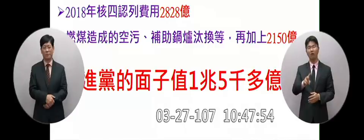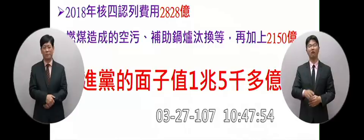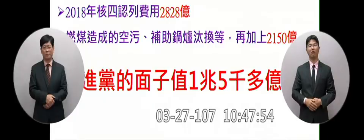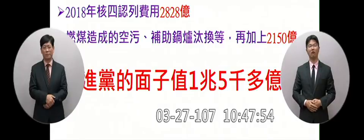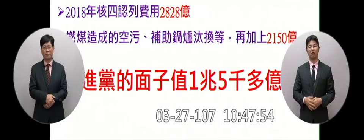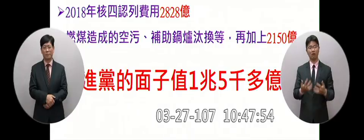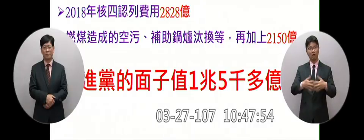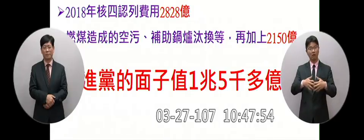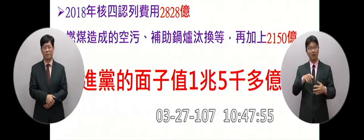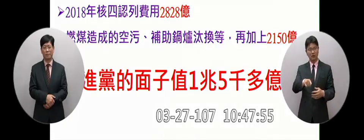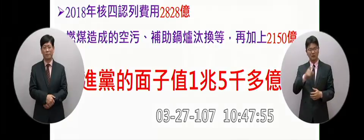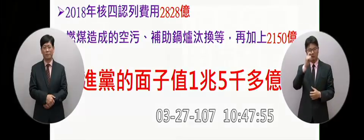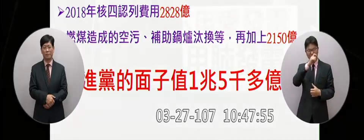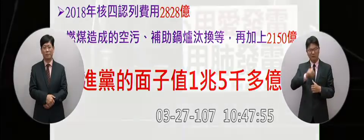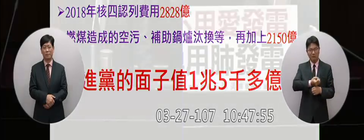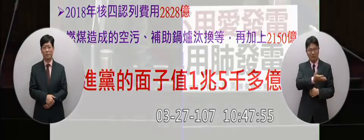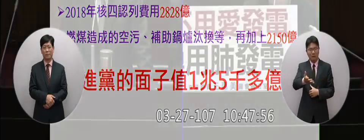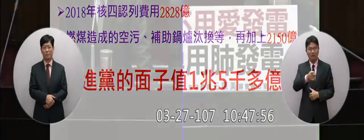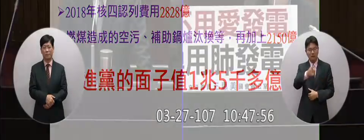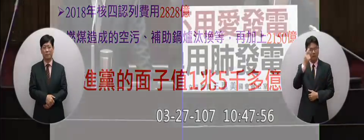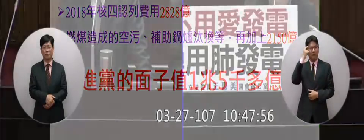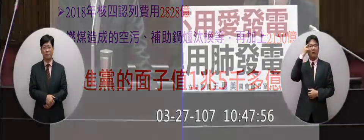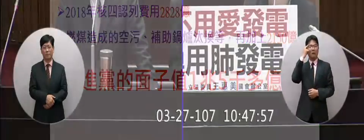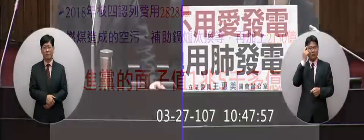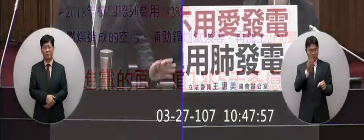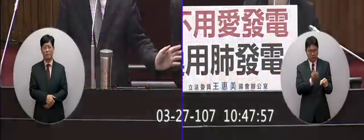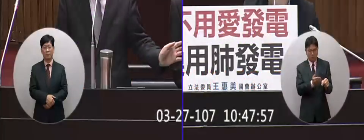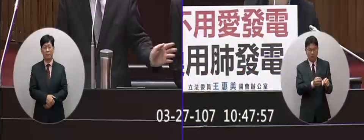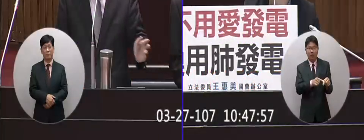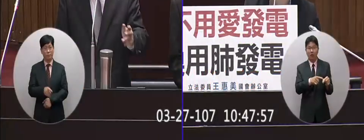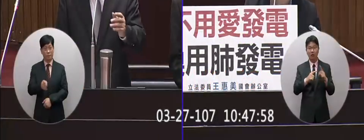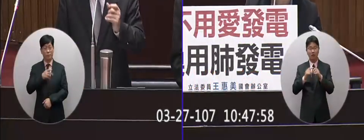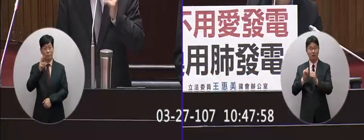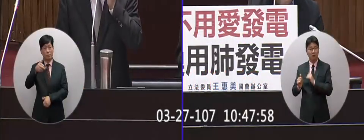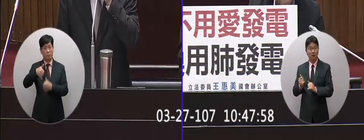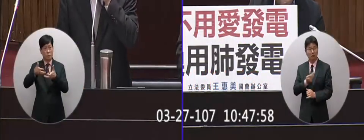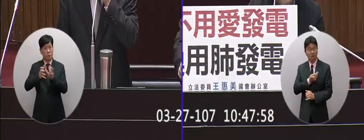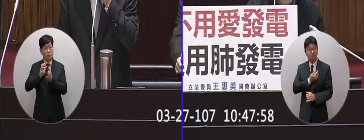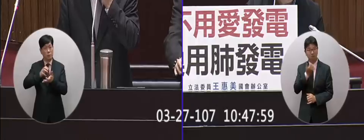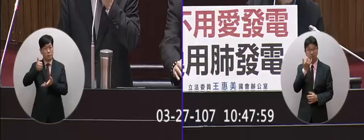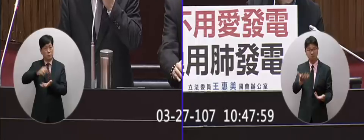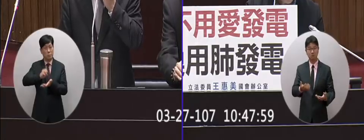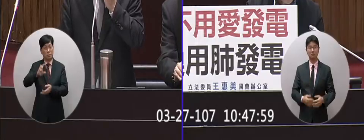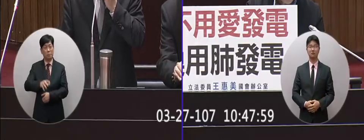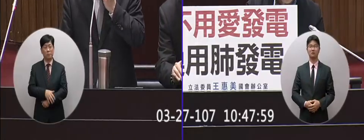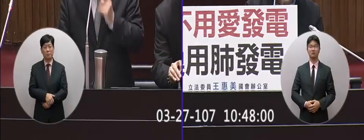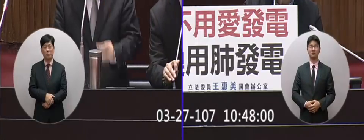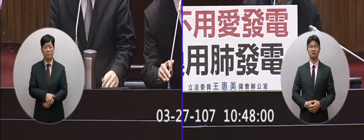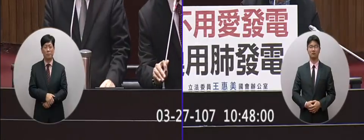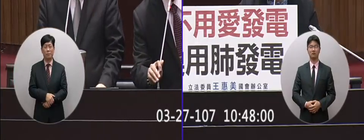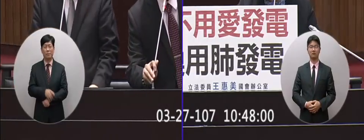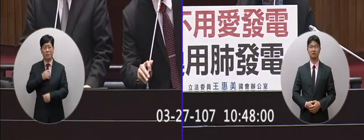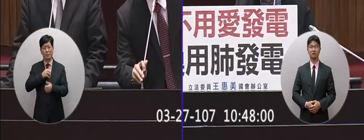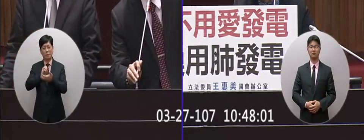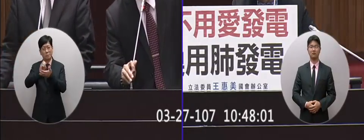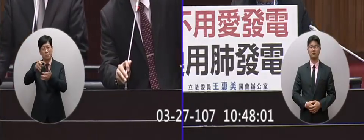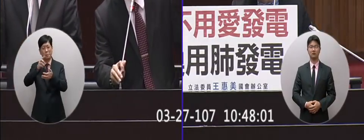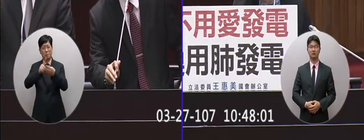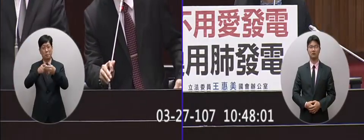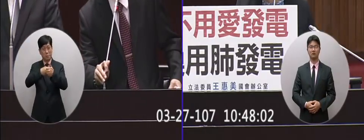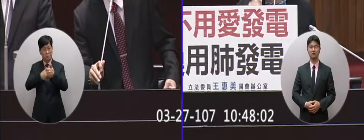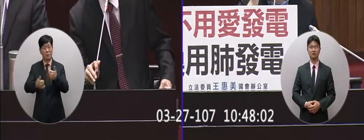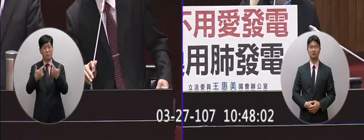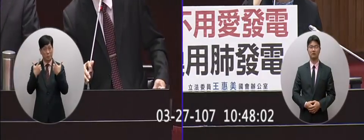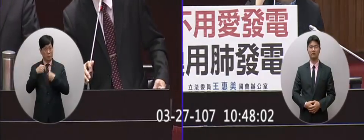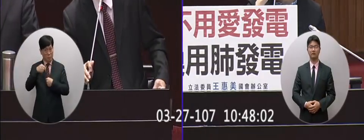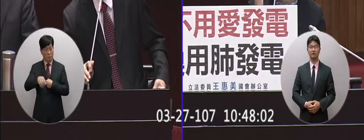组，哎，这样的污染，你觉得中部的人民真的能够忍受？ 这部分我请沈部长跟你报告好吗？ 这个我跟王委员报告一下，因